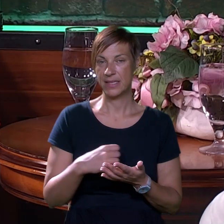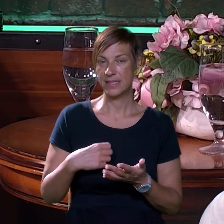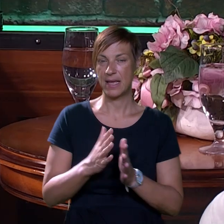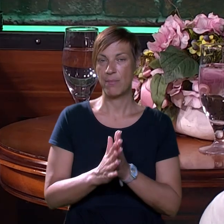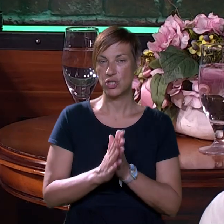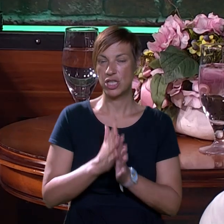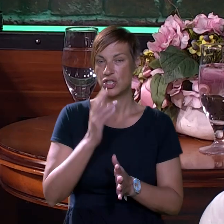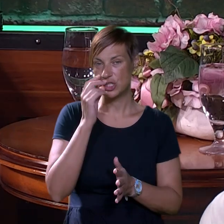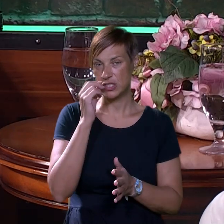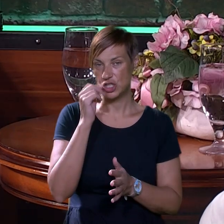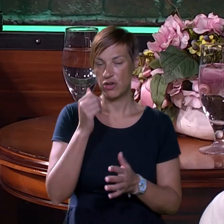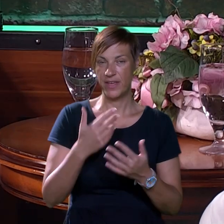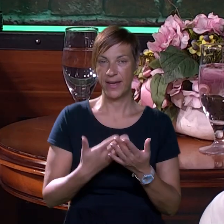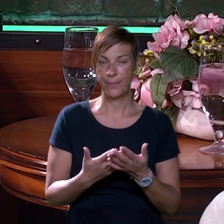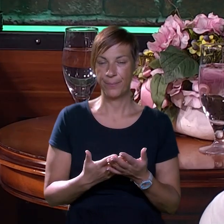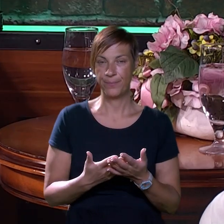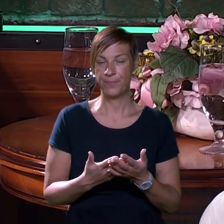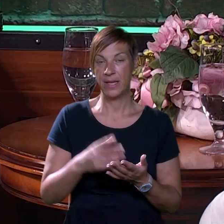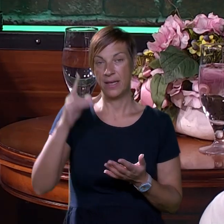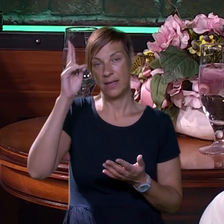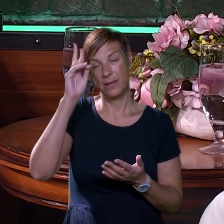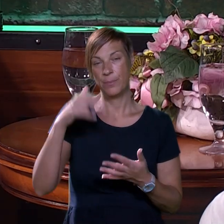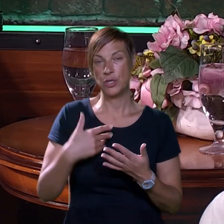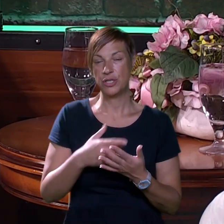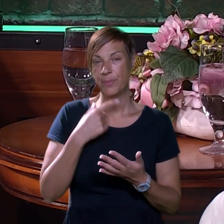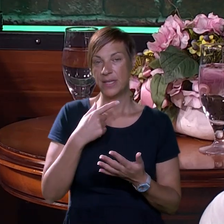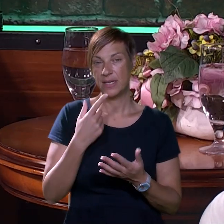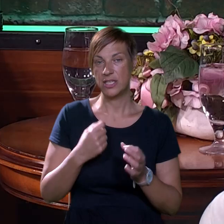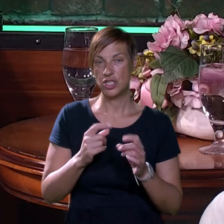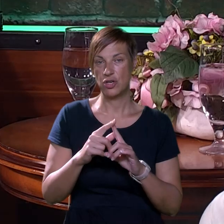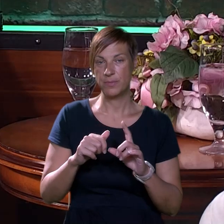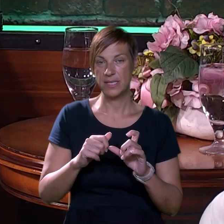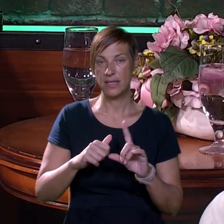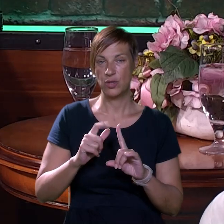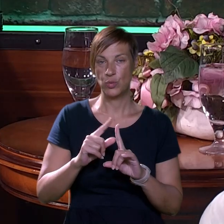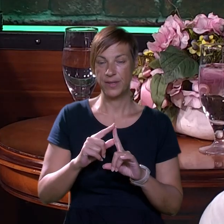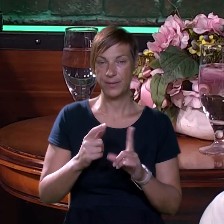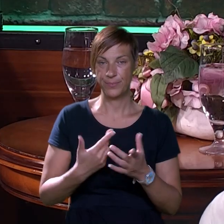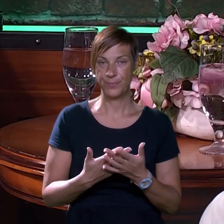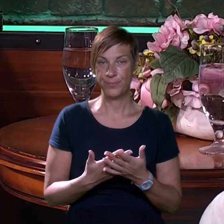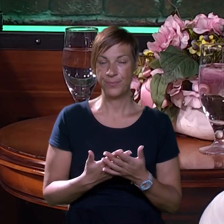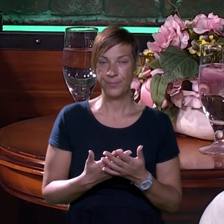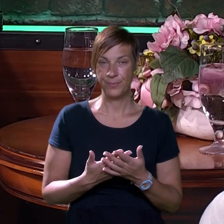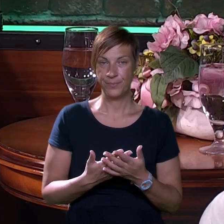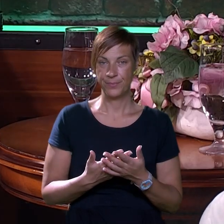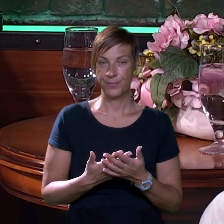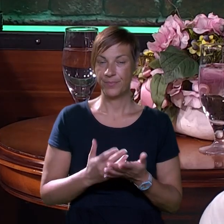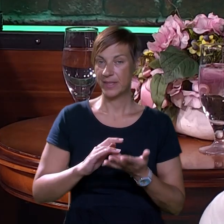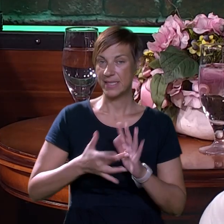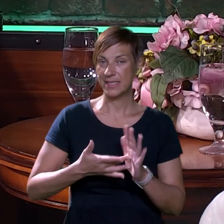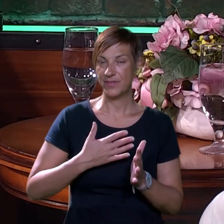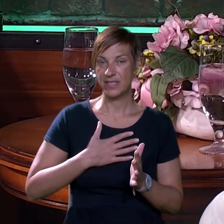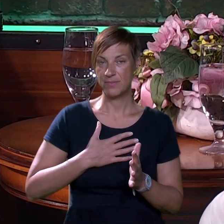samo zločest čovjek. Može čak biti riječ i opsjednuću. Znači,